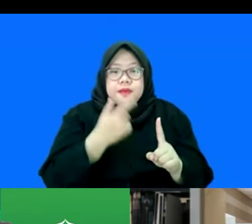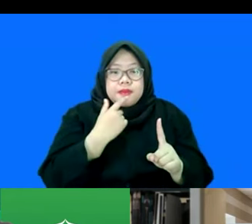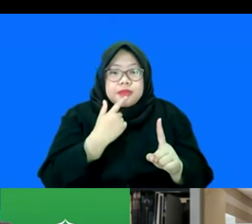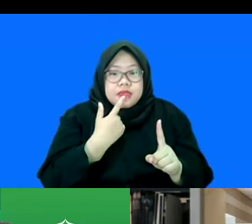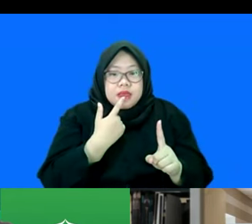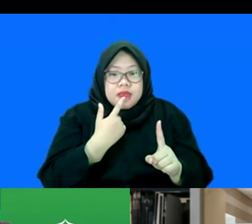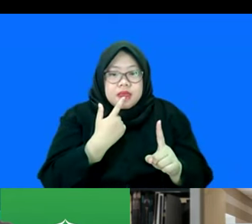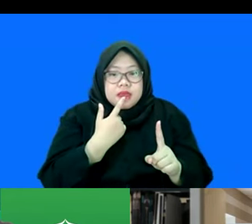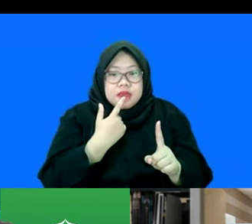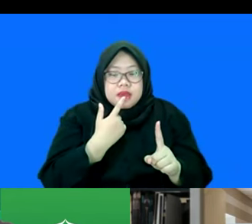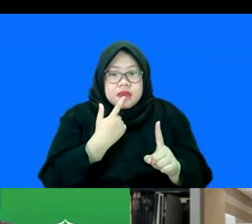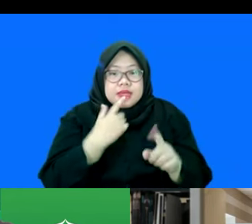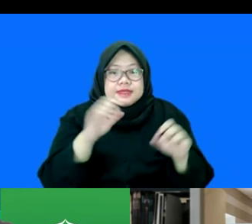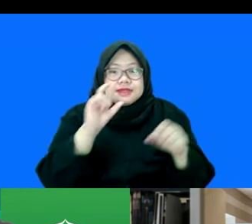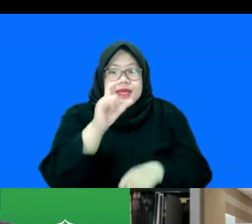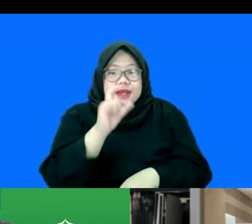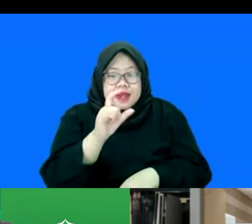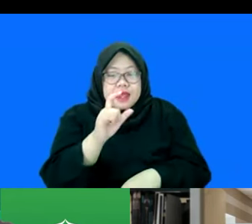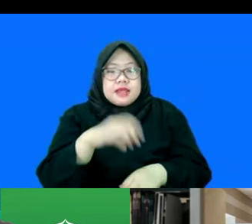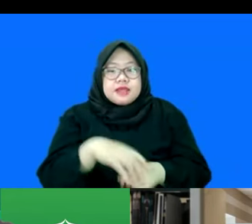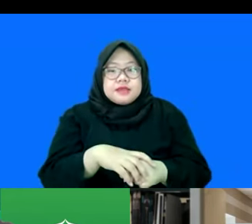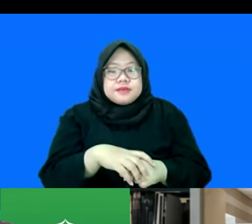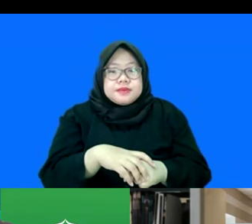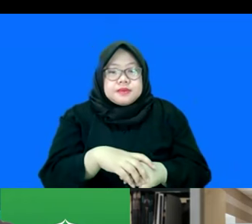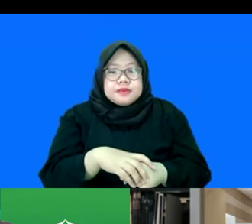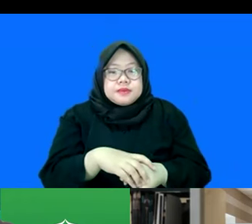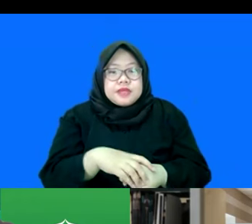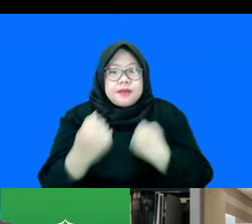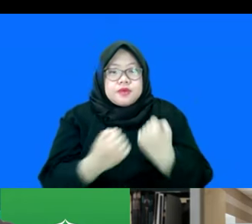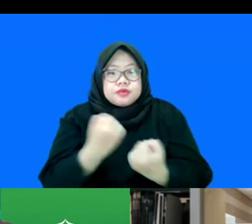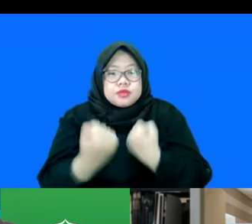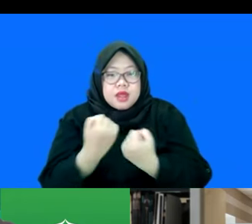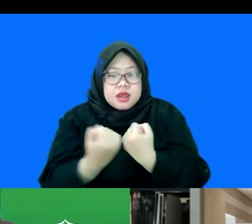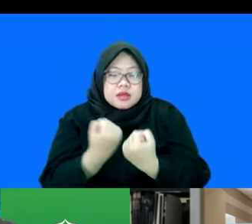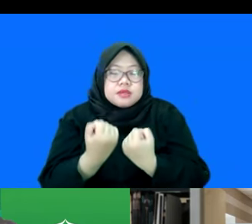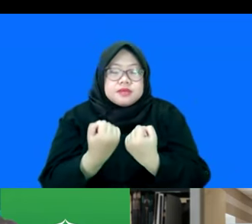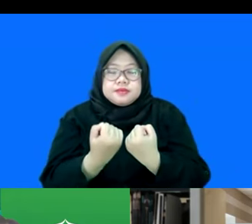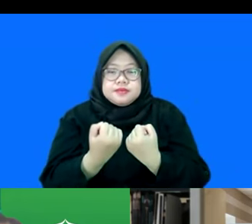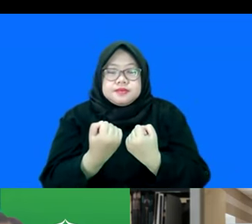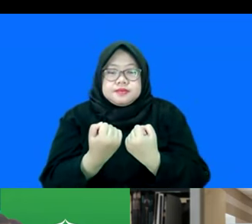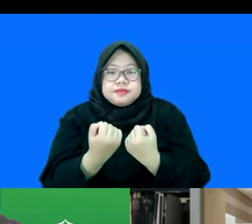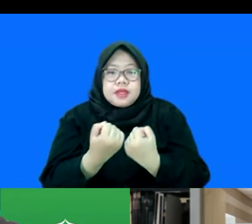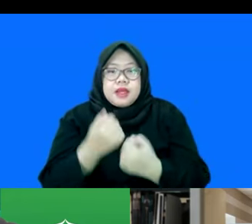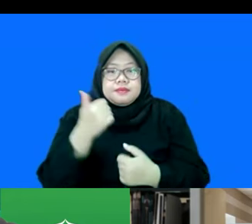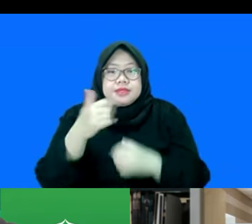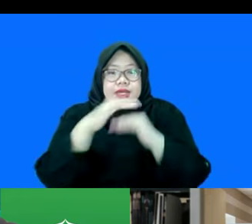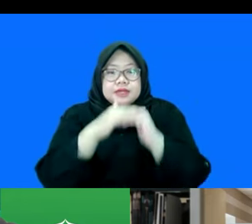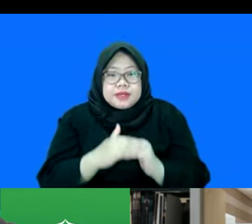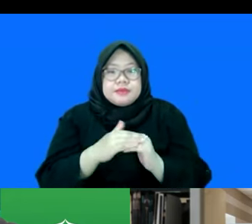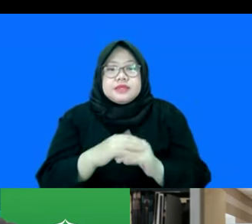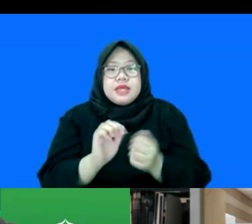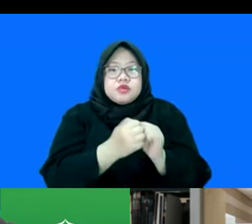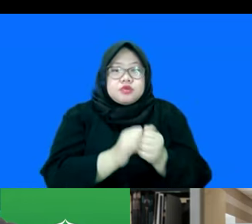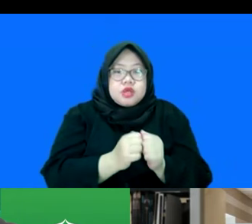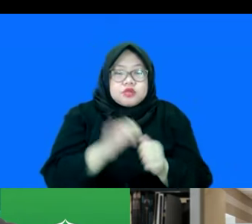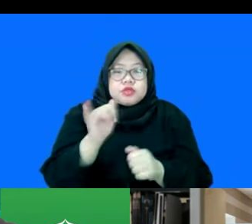mekanisme untuk mengupayakan agar apa ya bisa diminimalisir ya kasus-kasus seperti salah